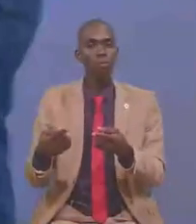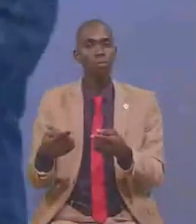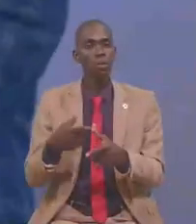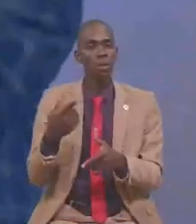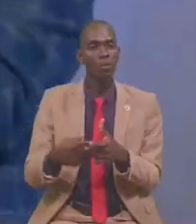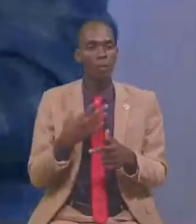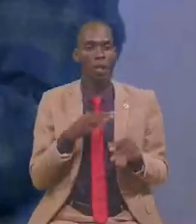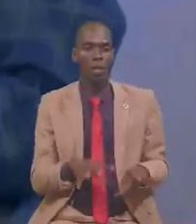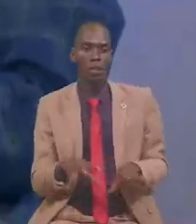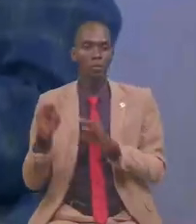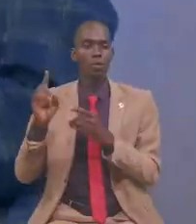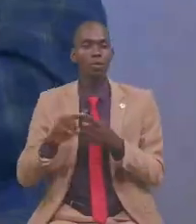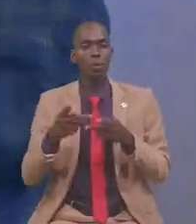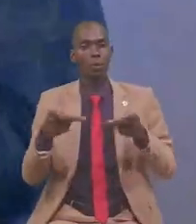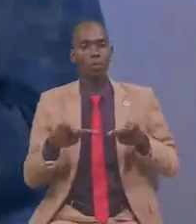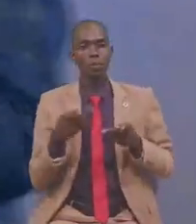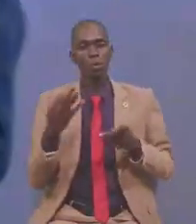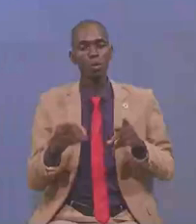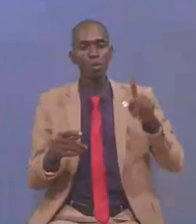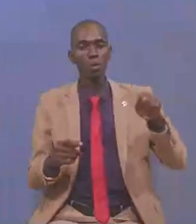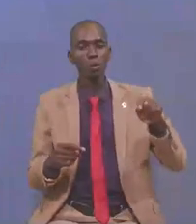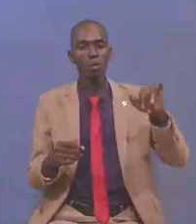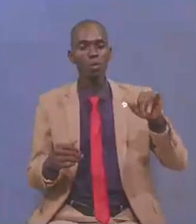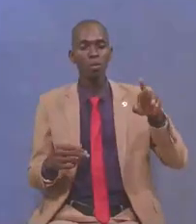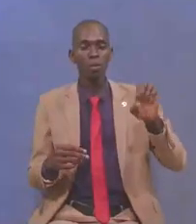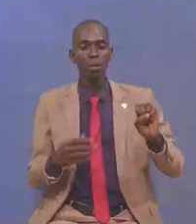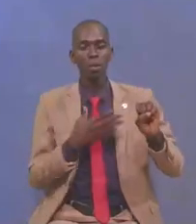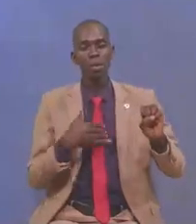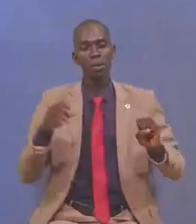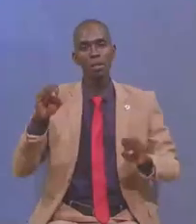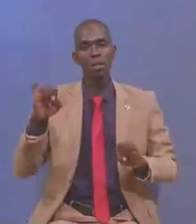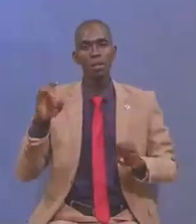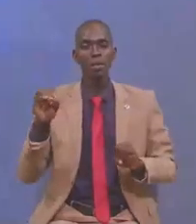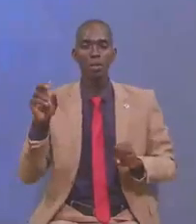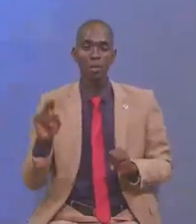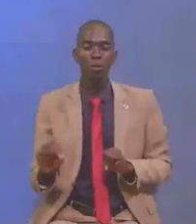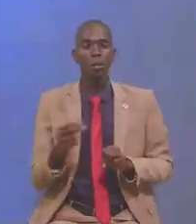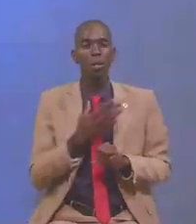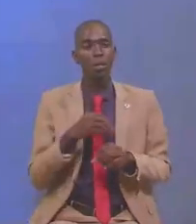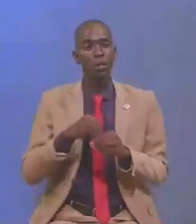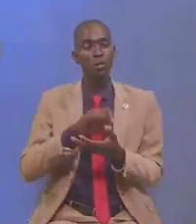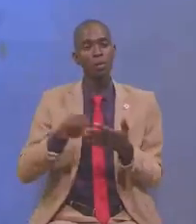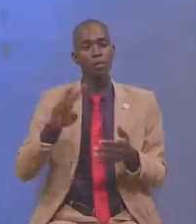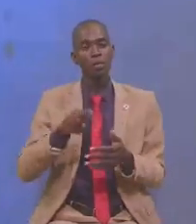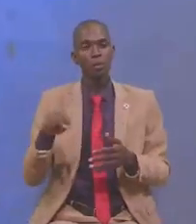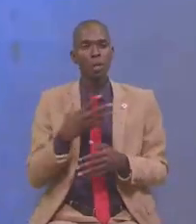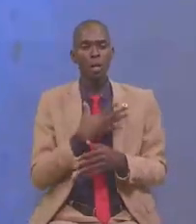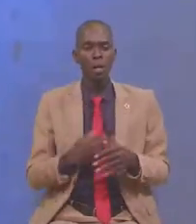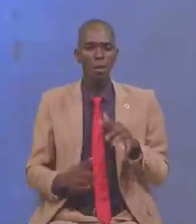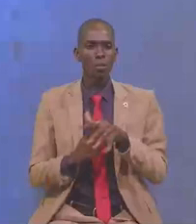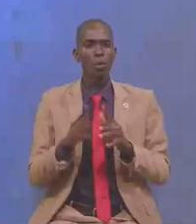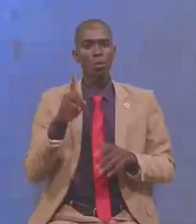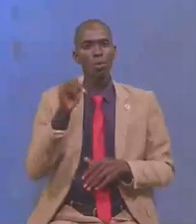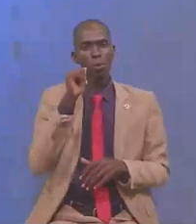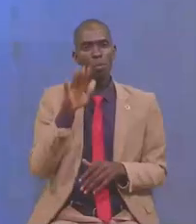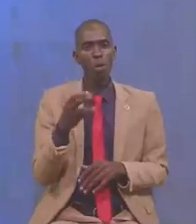21. Jésus étant parti de là, se retira dans le territoire de Tyr et de Sidon. 22. Et voici